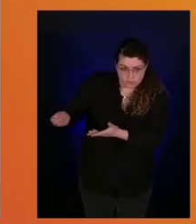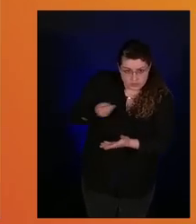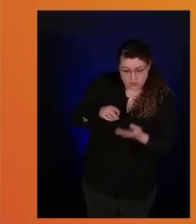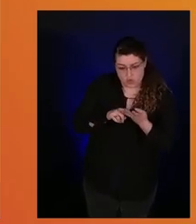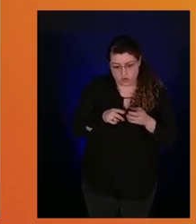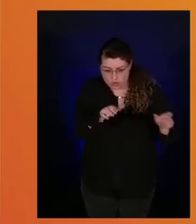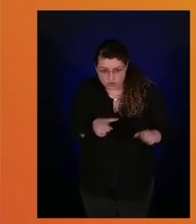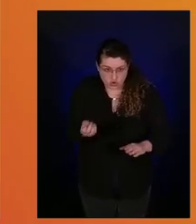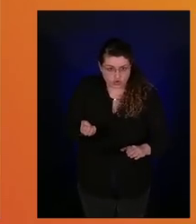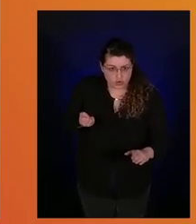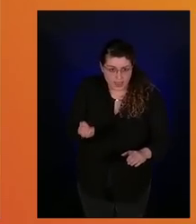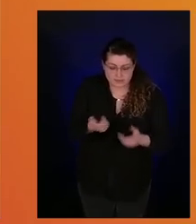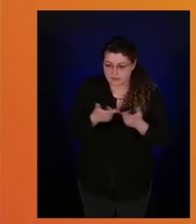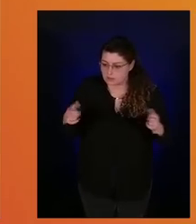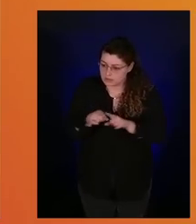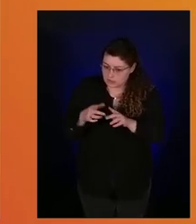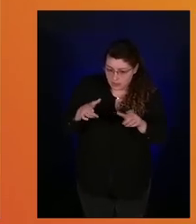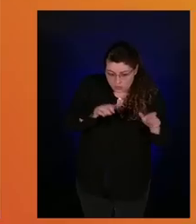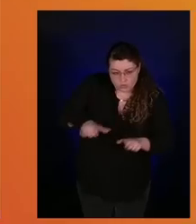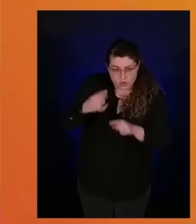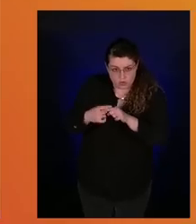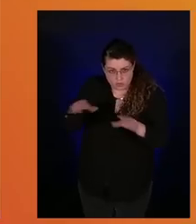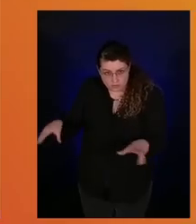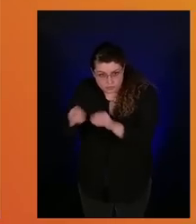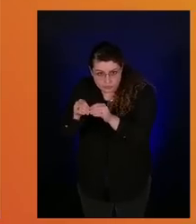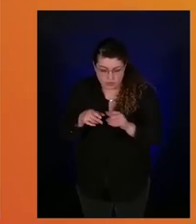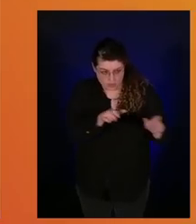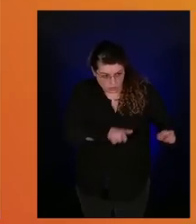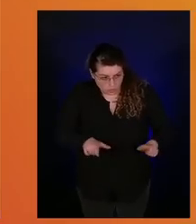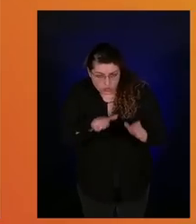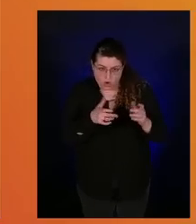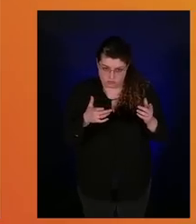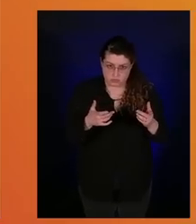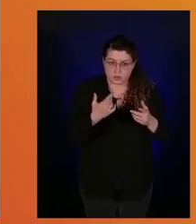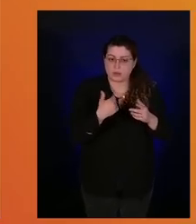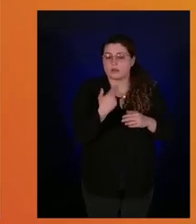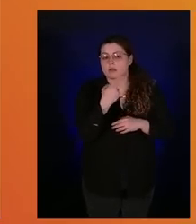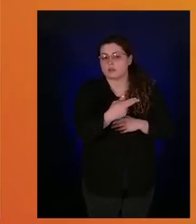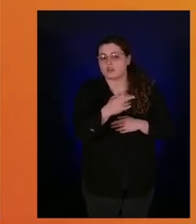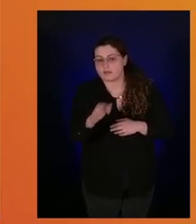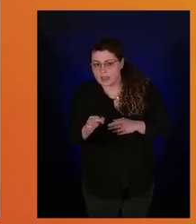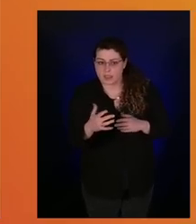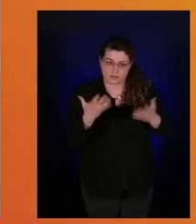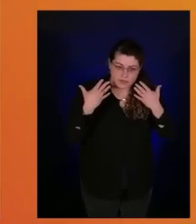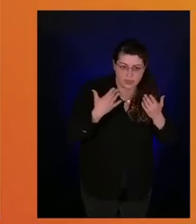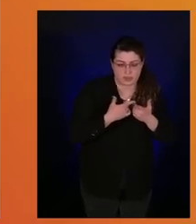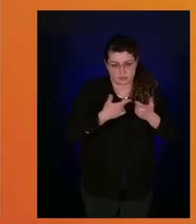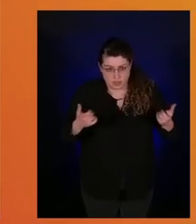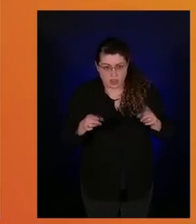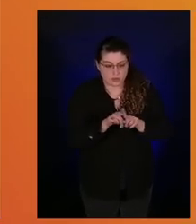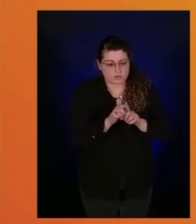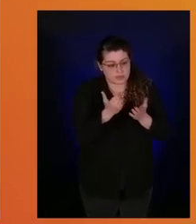caisse, les initiatives confédérales, le contrôle de Courcelles, les notes de frais, les cotisations, la masse salariale,